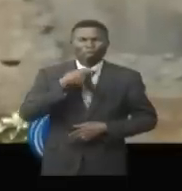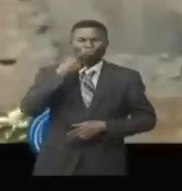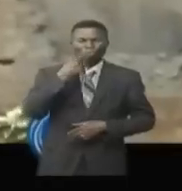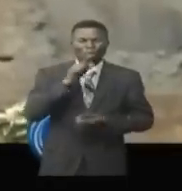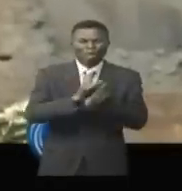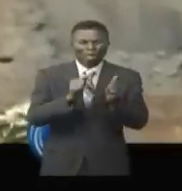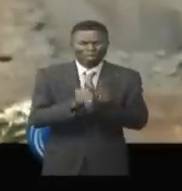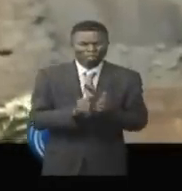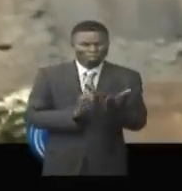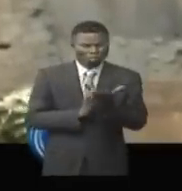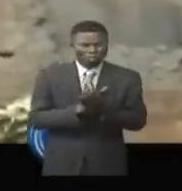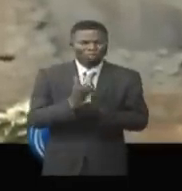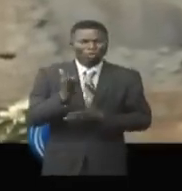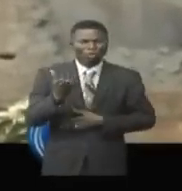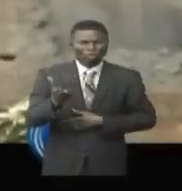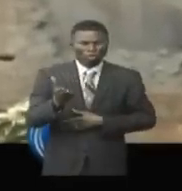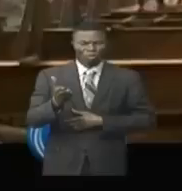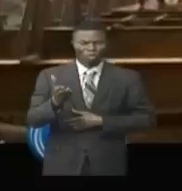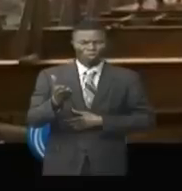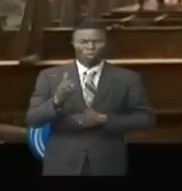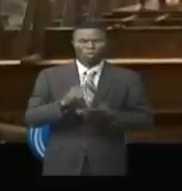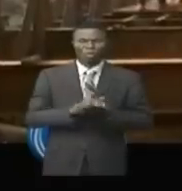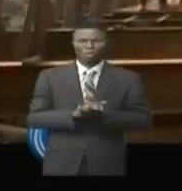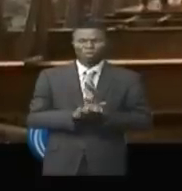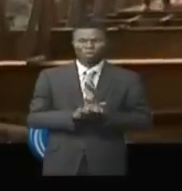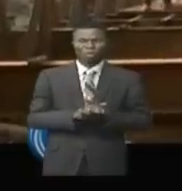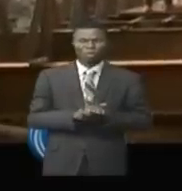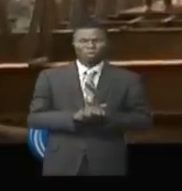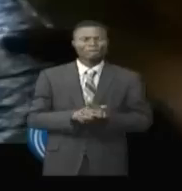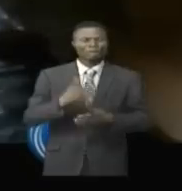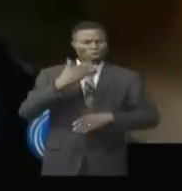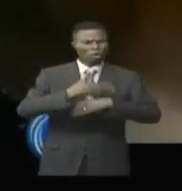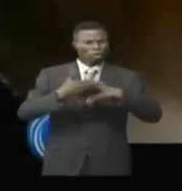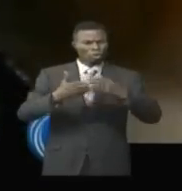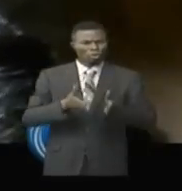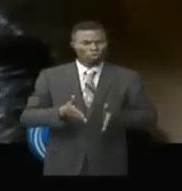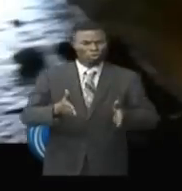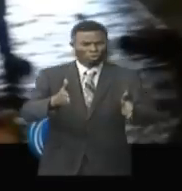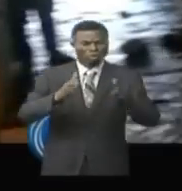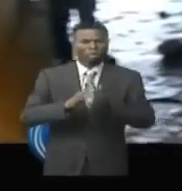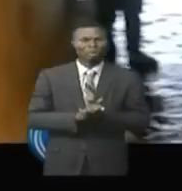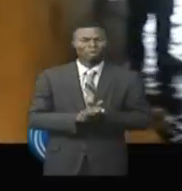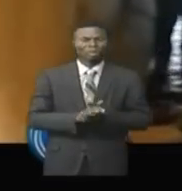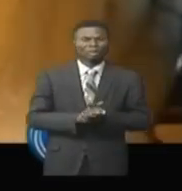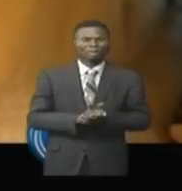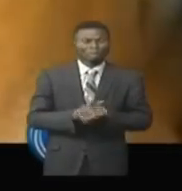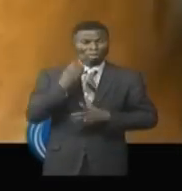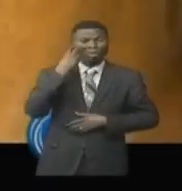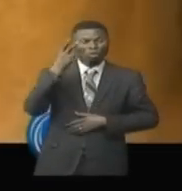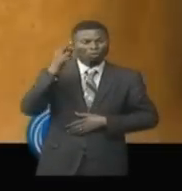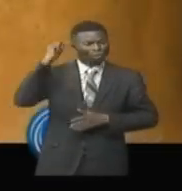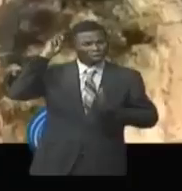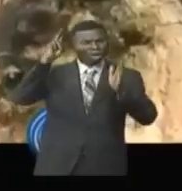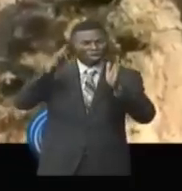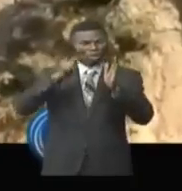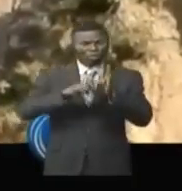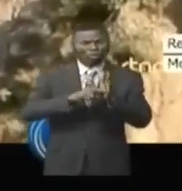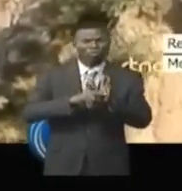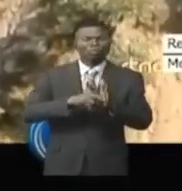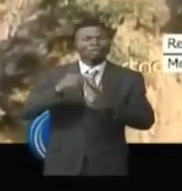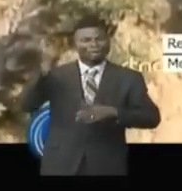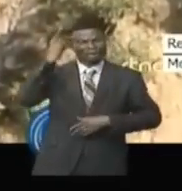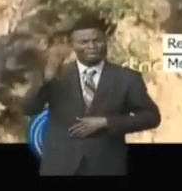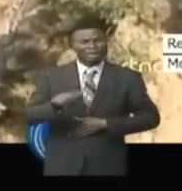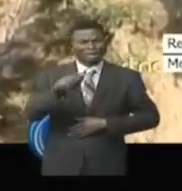ont été bien exécutés dans le cadre de 2 mètres dépassés. Il souhaite voir le gouvernement central financer les travaux